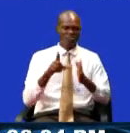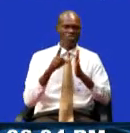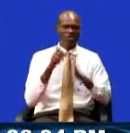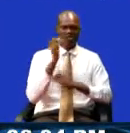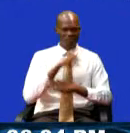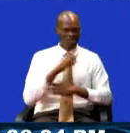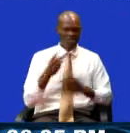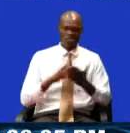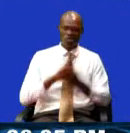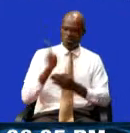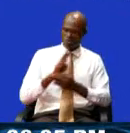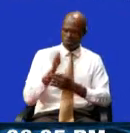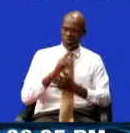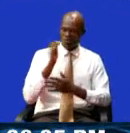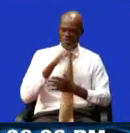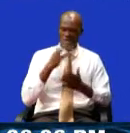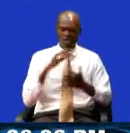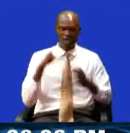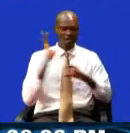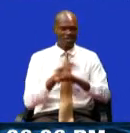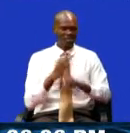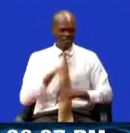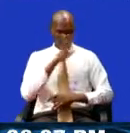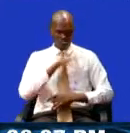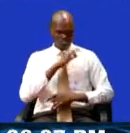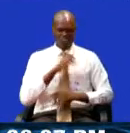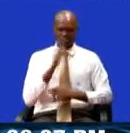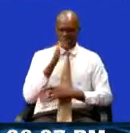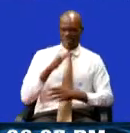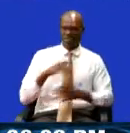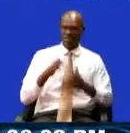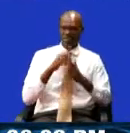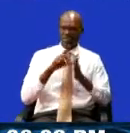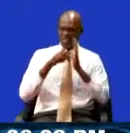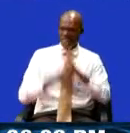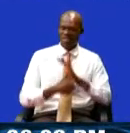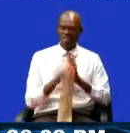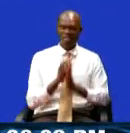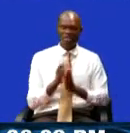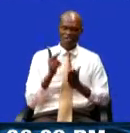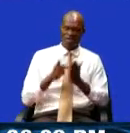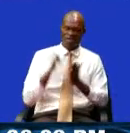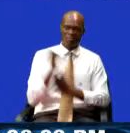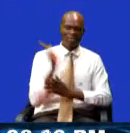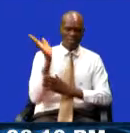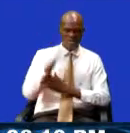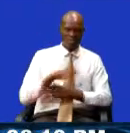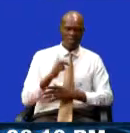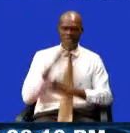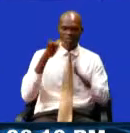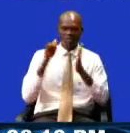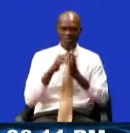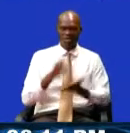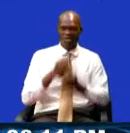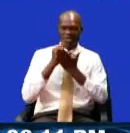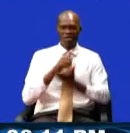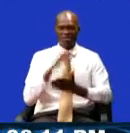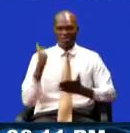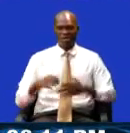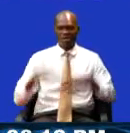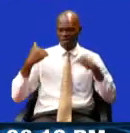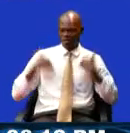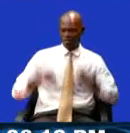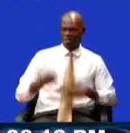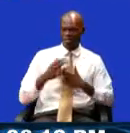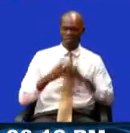mtumie iwafaidi, si ni kweli? Na tena murudishe ili ifaidi yule mwingine. Jalup